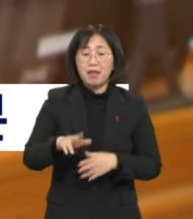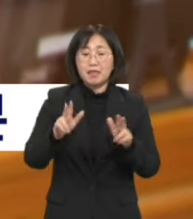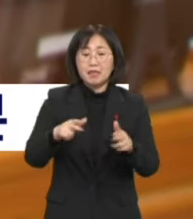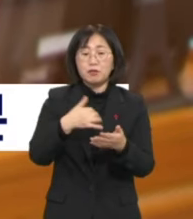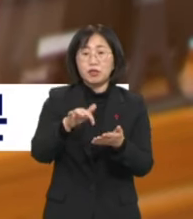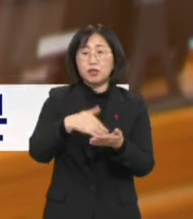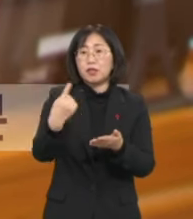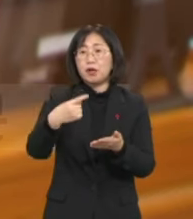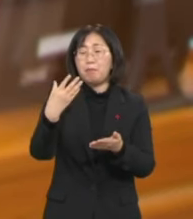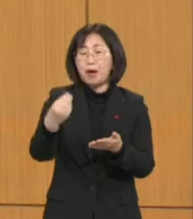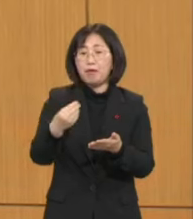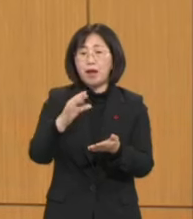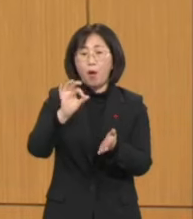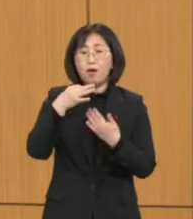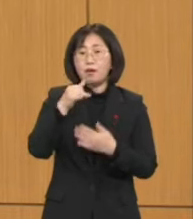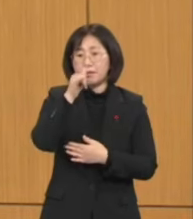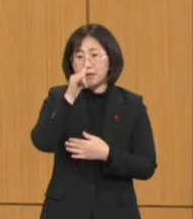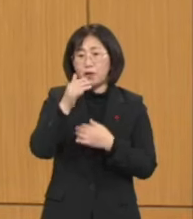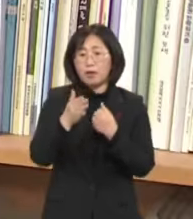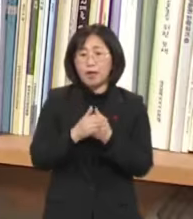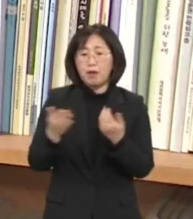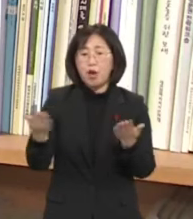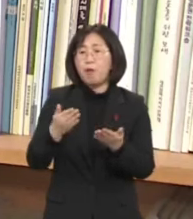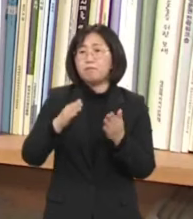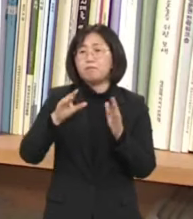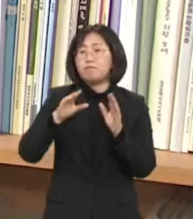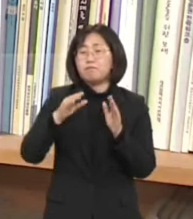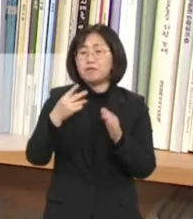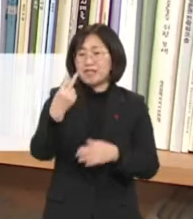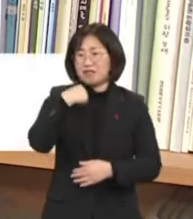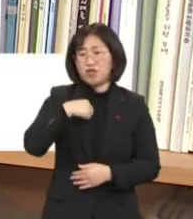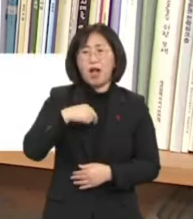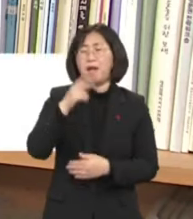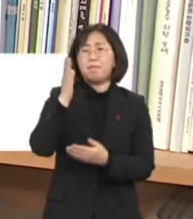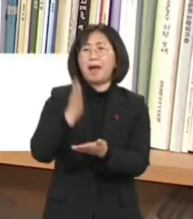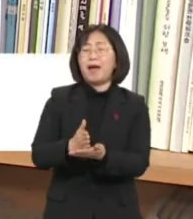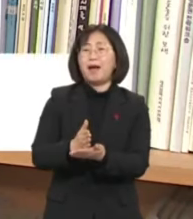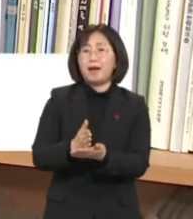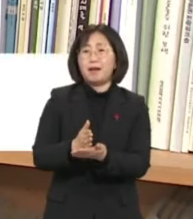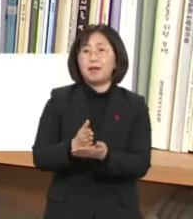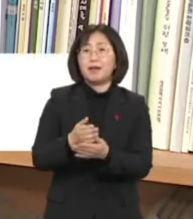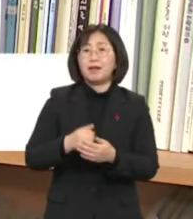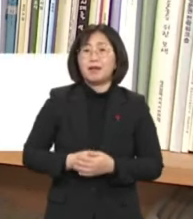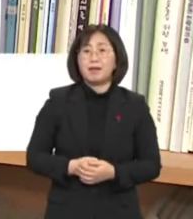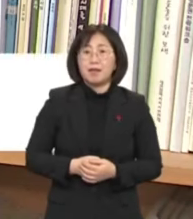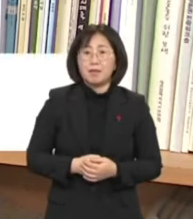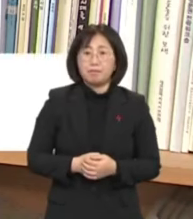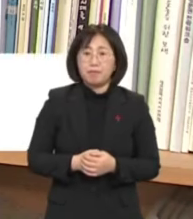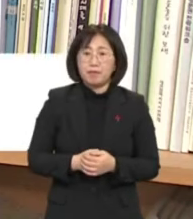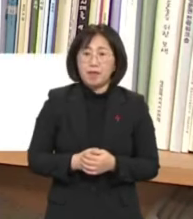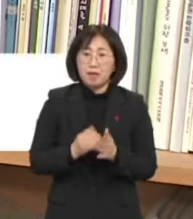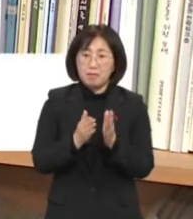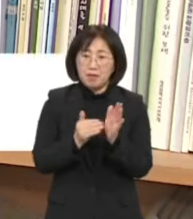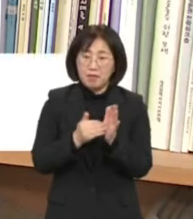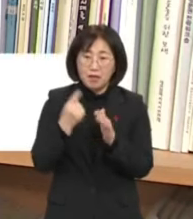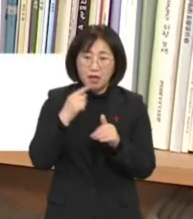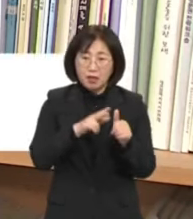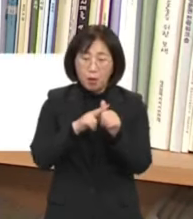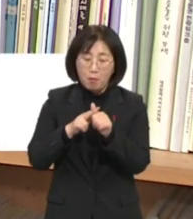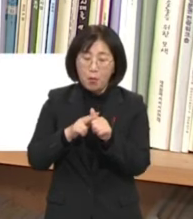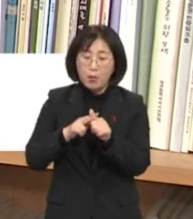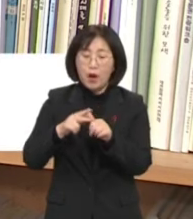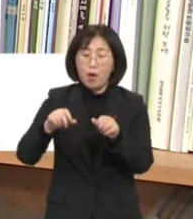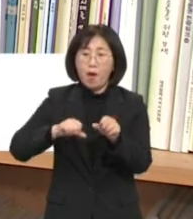없이도 의정활동이 가능하다는 겁니다. 비밀상의 정보들 이런 것들이 조금 더 의정활동에 더 활용되기